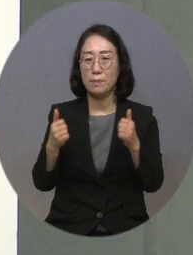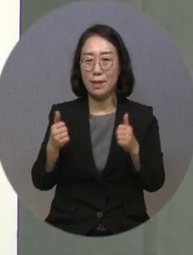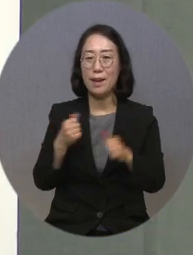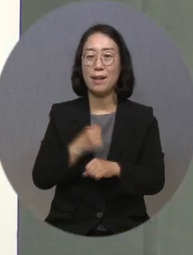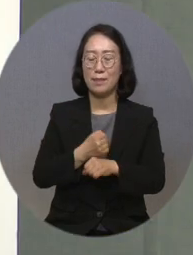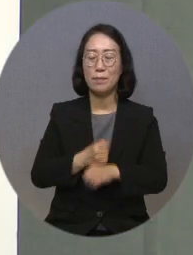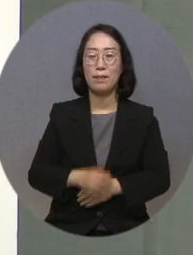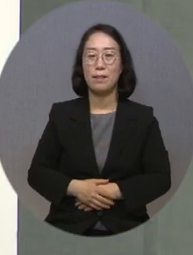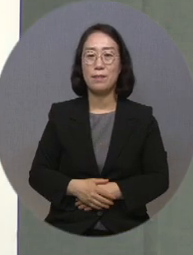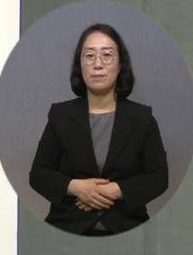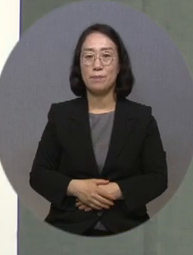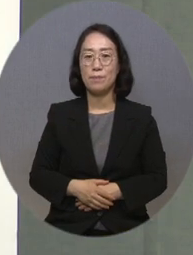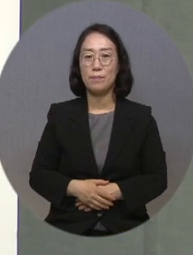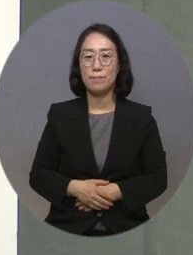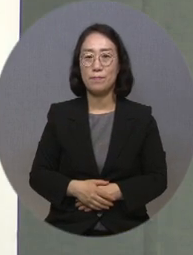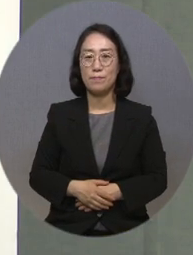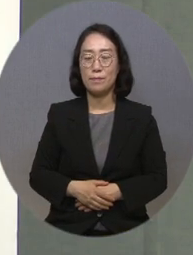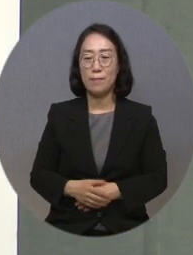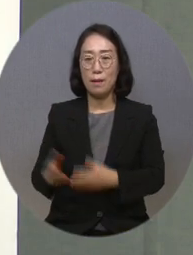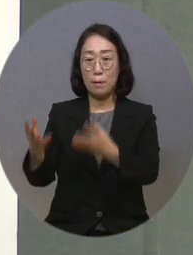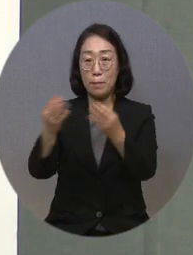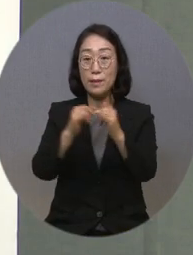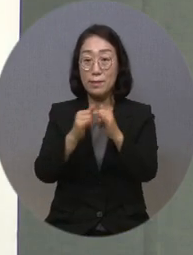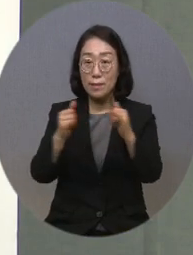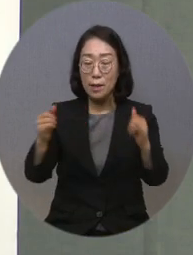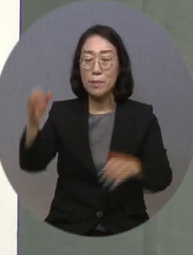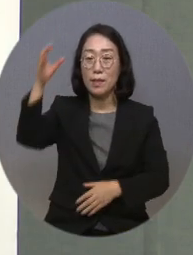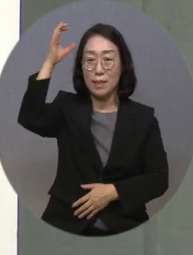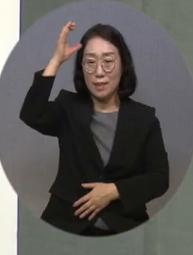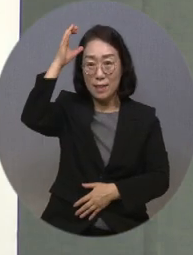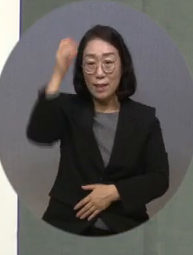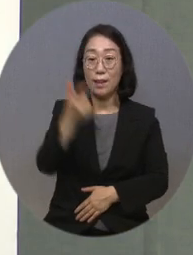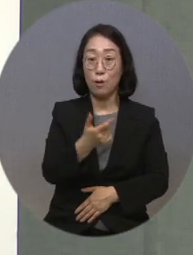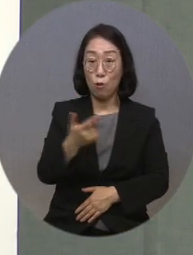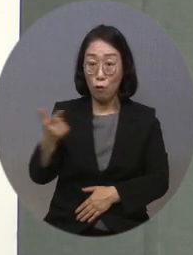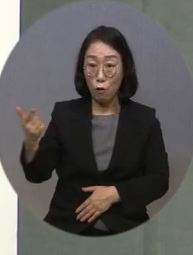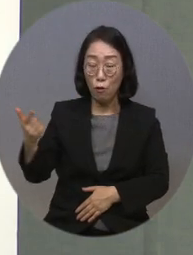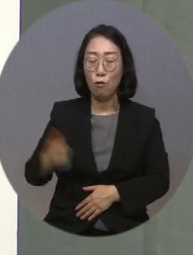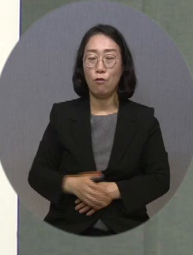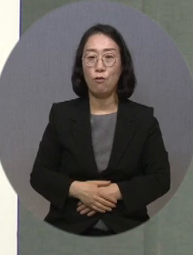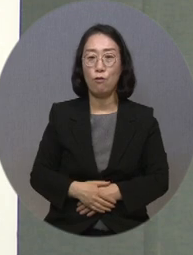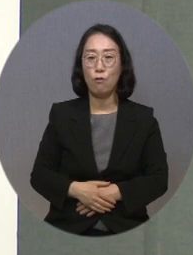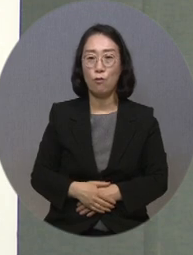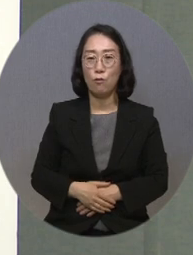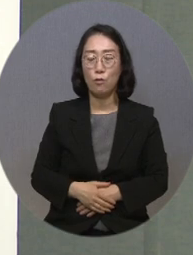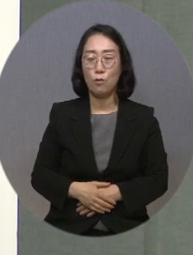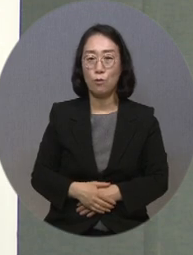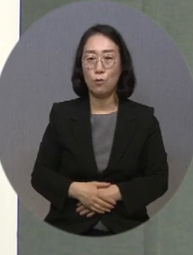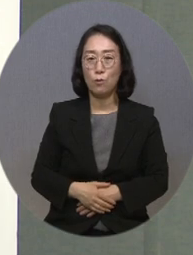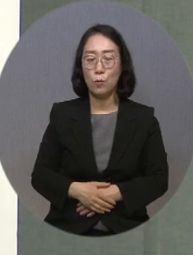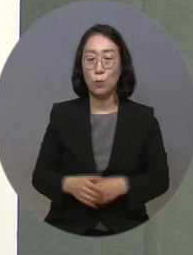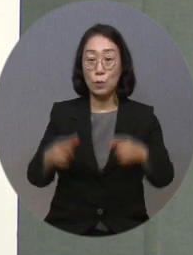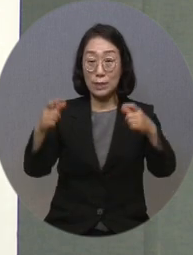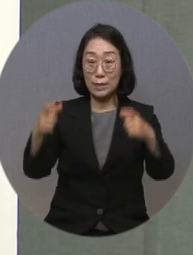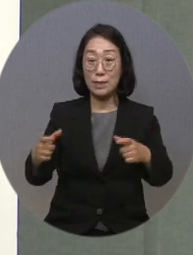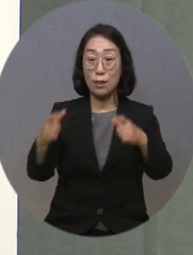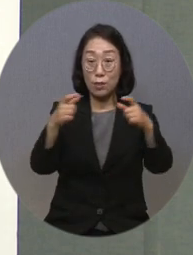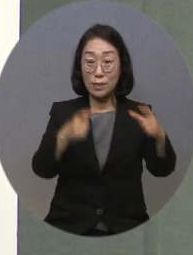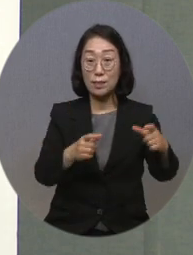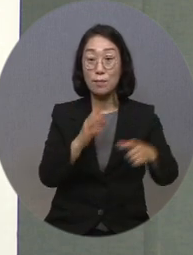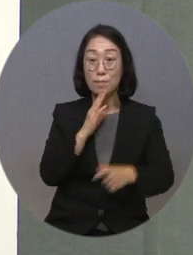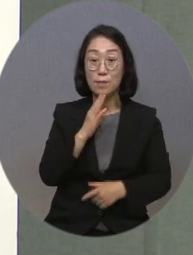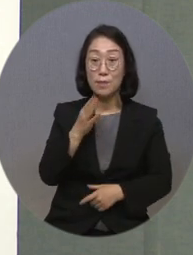하겠습니다. 네. 그래서 많은 분들이 기대를 많이 하고 있고, 뭐 그건 지역적인